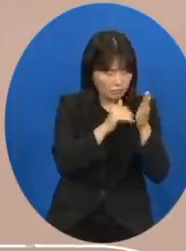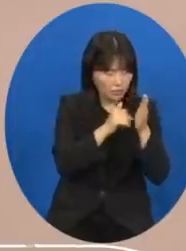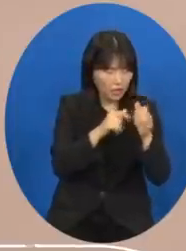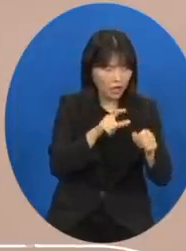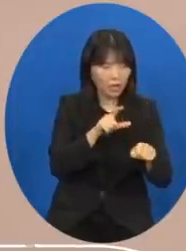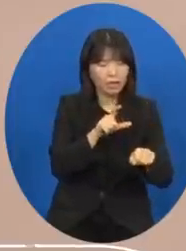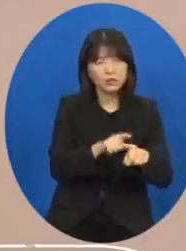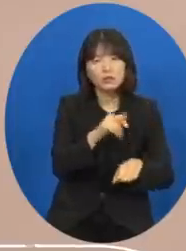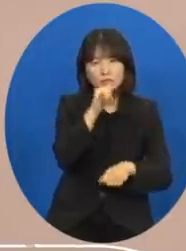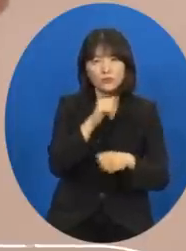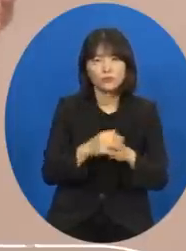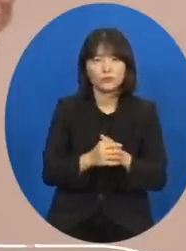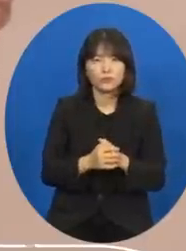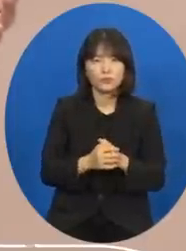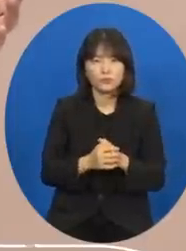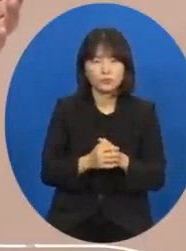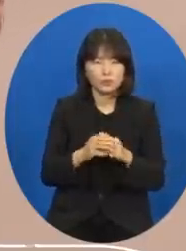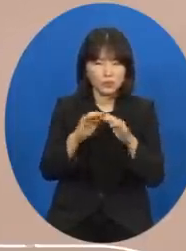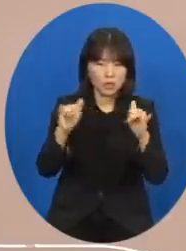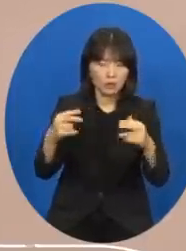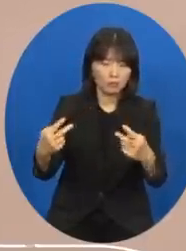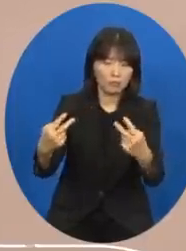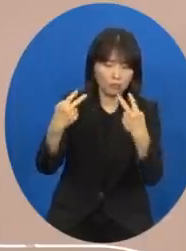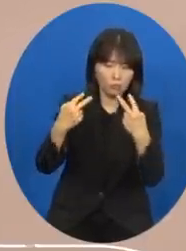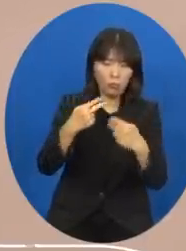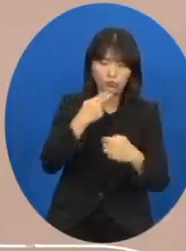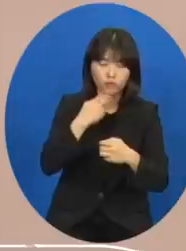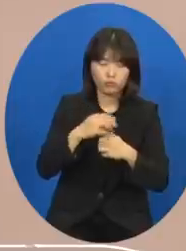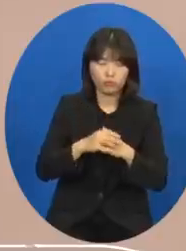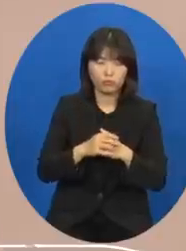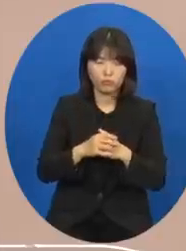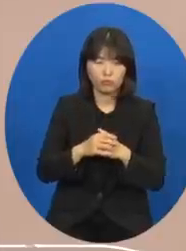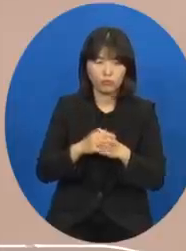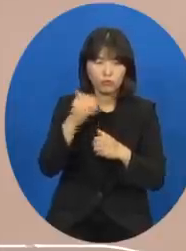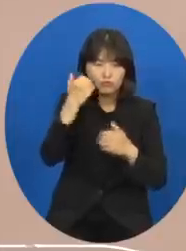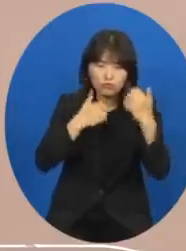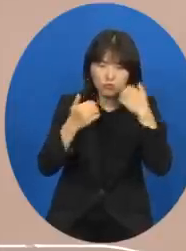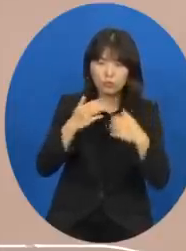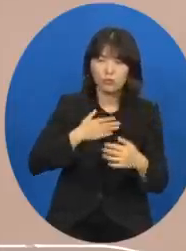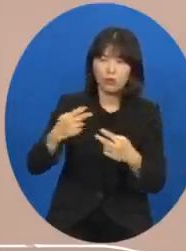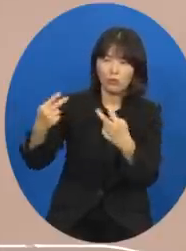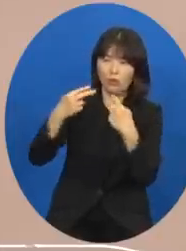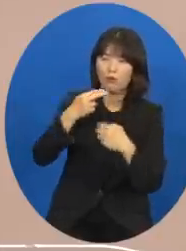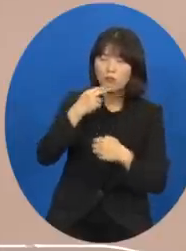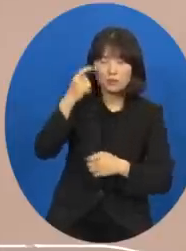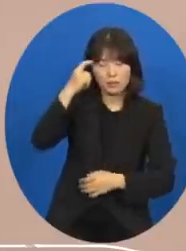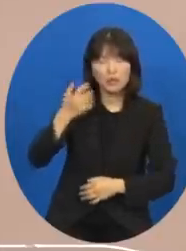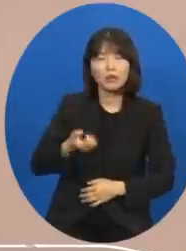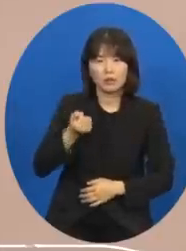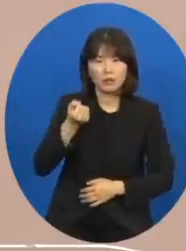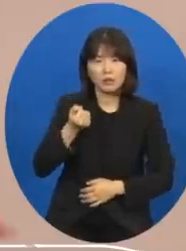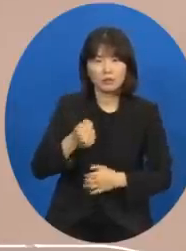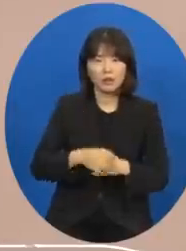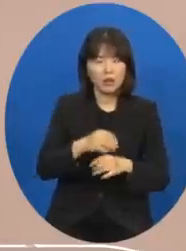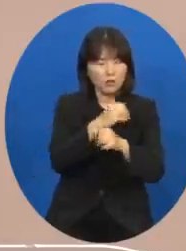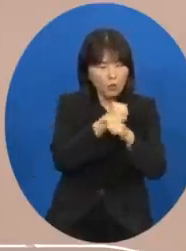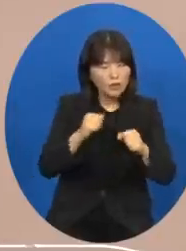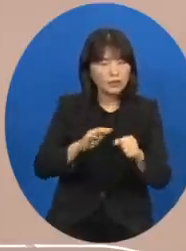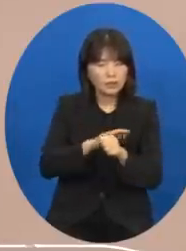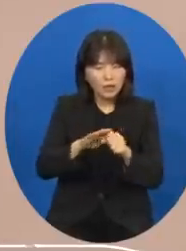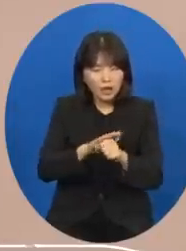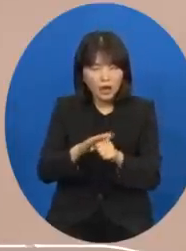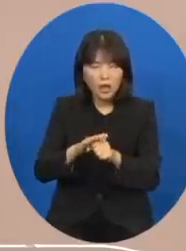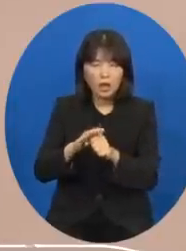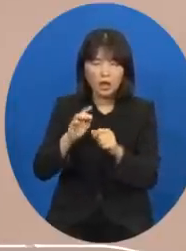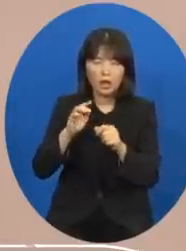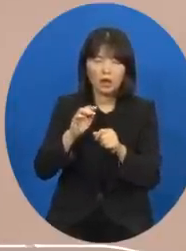생기는 거예요. 사람 안 보면 아무도 안 보는 것처럼 생각이 드는 거죠. 용서하라, 사랑하라 그렇게